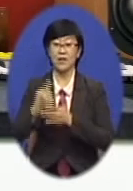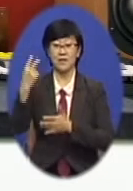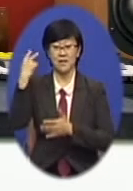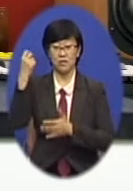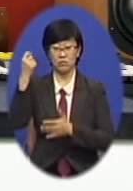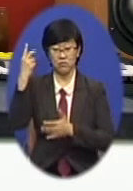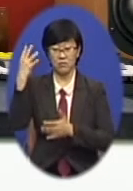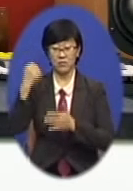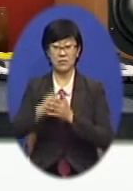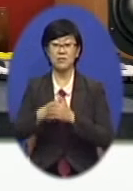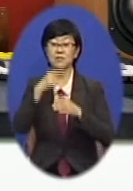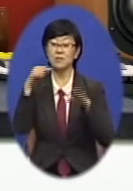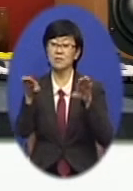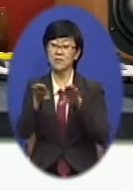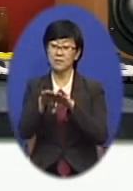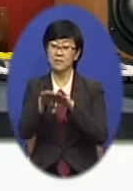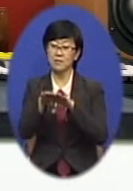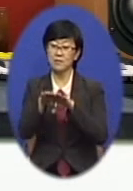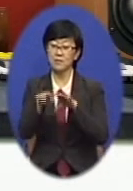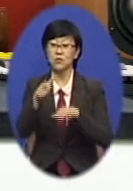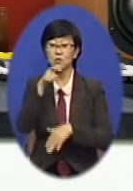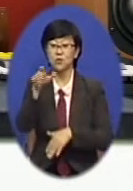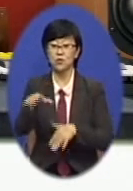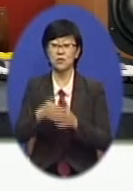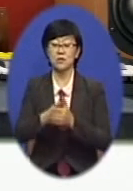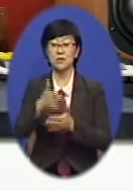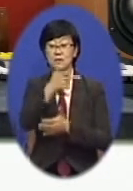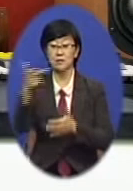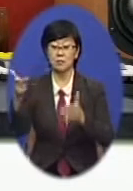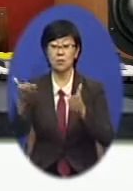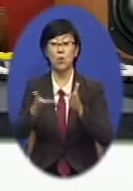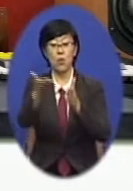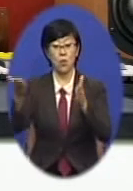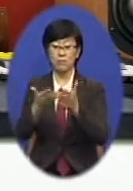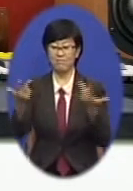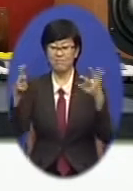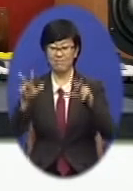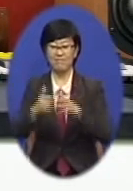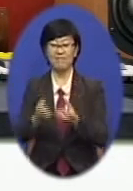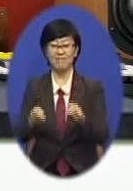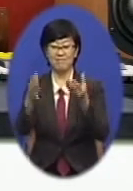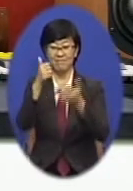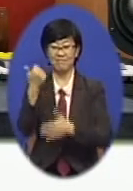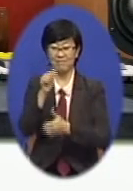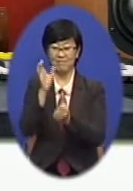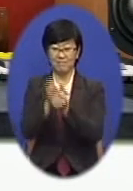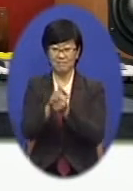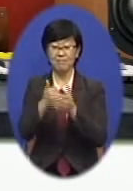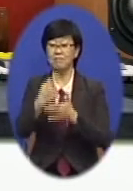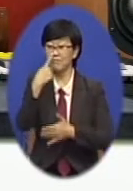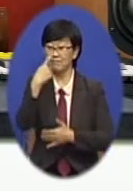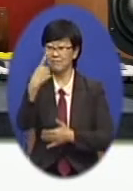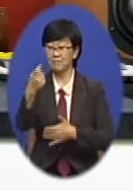그저께 며칠 전에 네. 일요일 날 수원에서 큰 호수공원에서 행사 진행을 했었어요. 아, 그러셨어요. 어떤